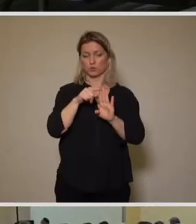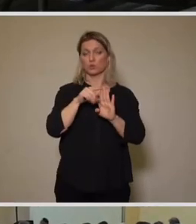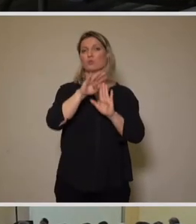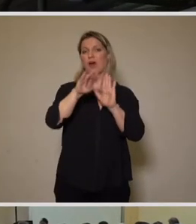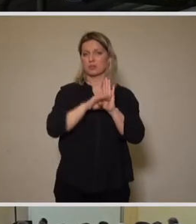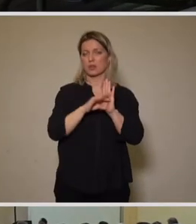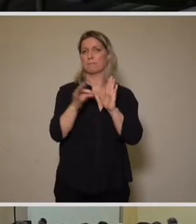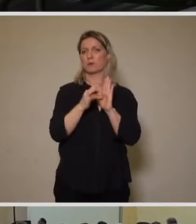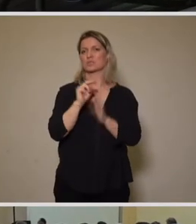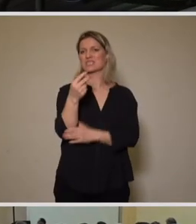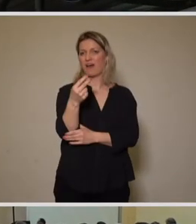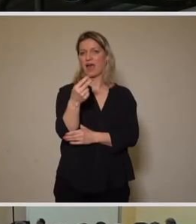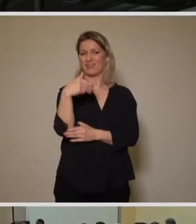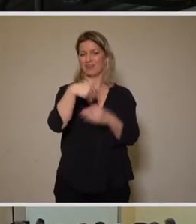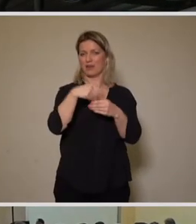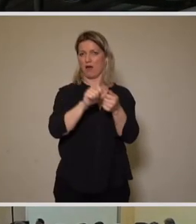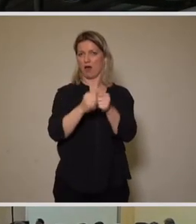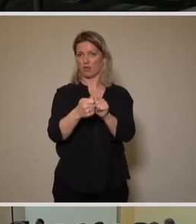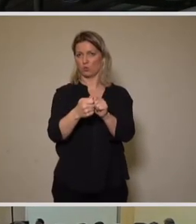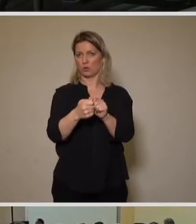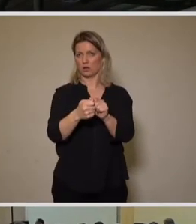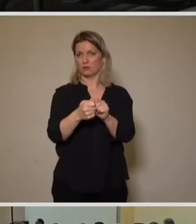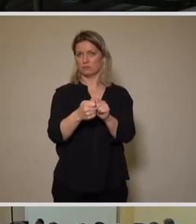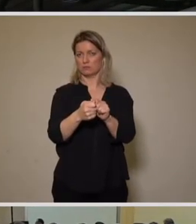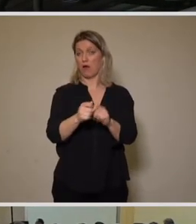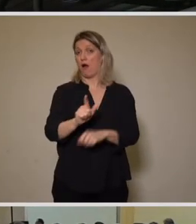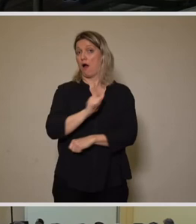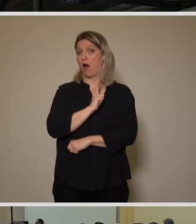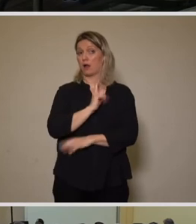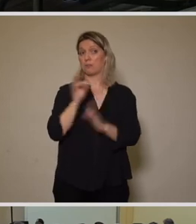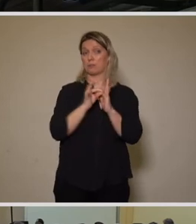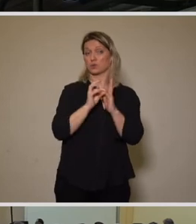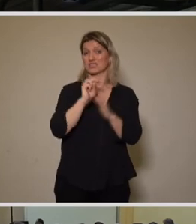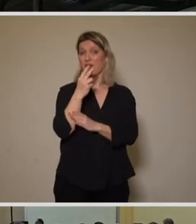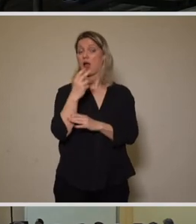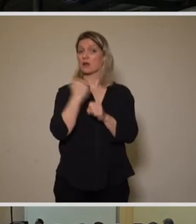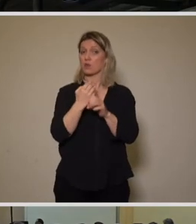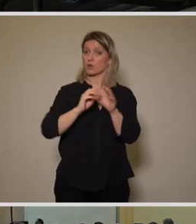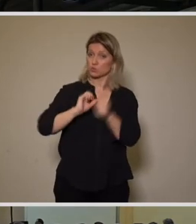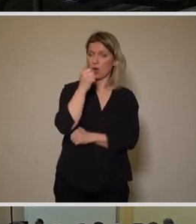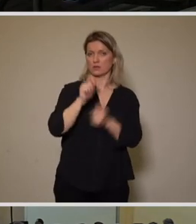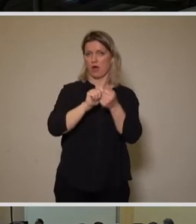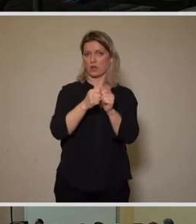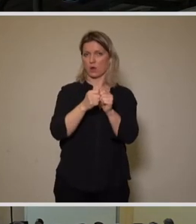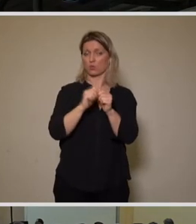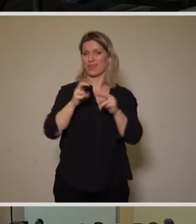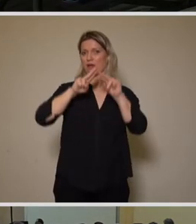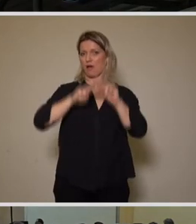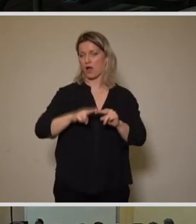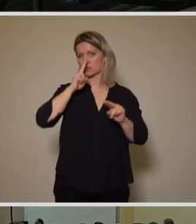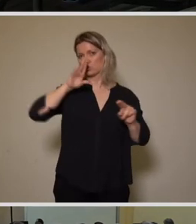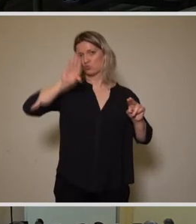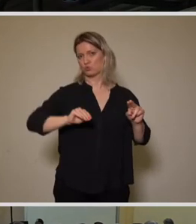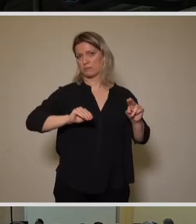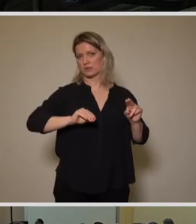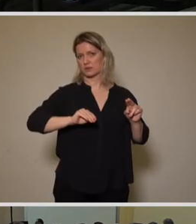2 die Änderung. Wir könnten theoretisch auch beim Punkt 2 erst die Änderung machen und den Rest dann im Komplex, aber